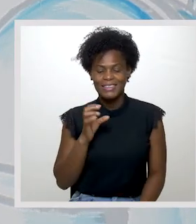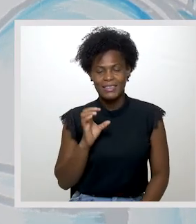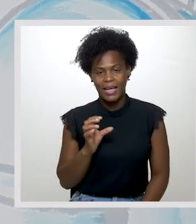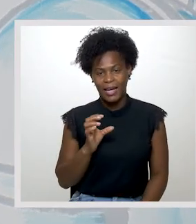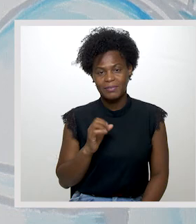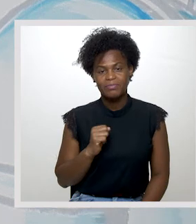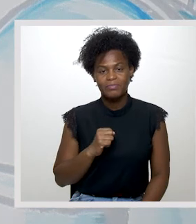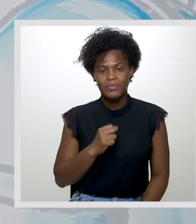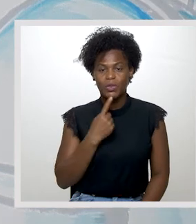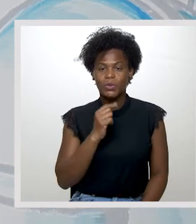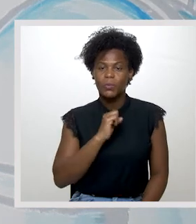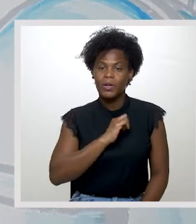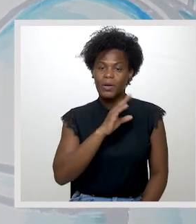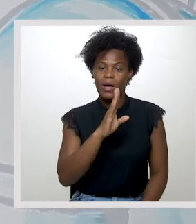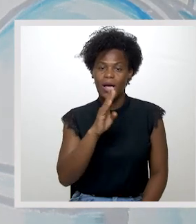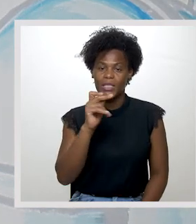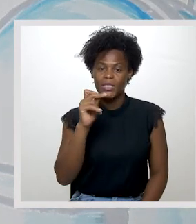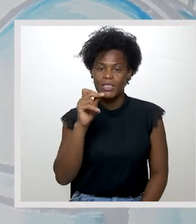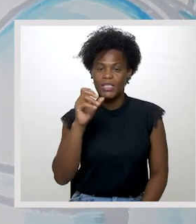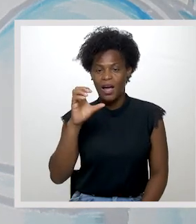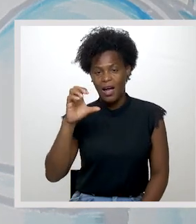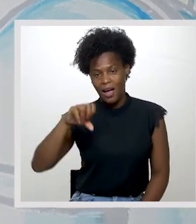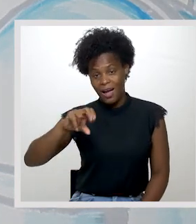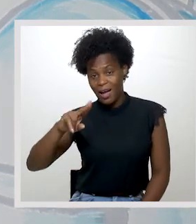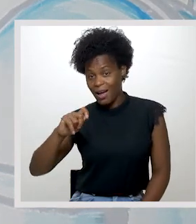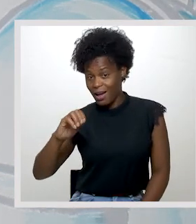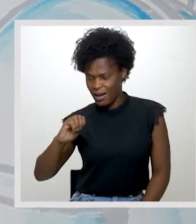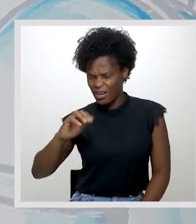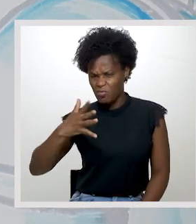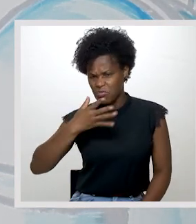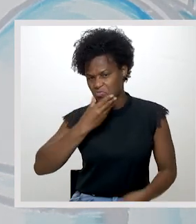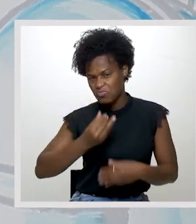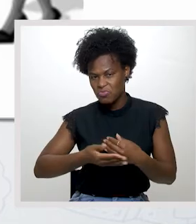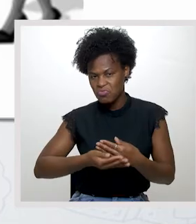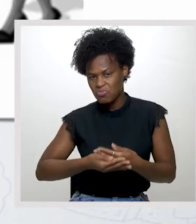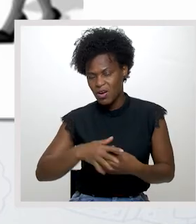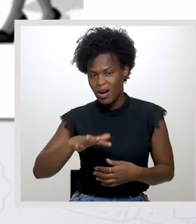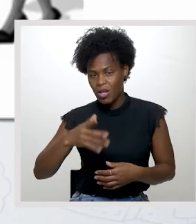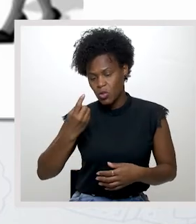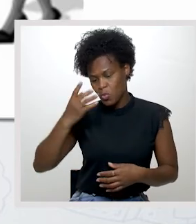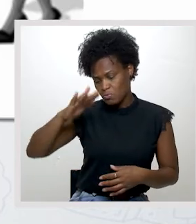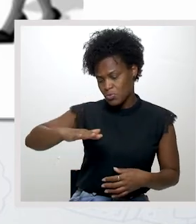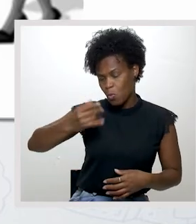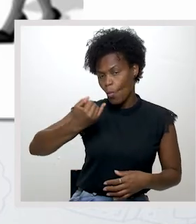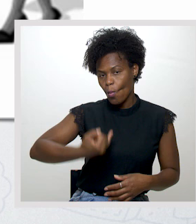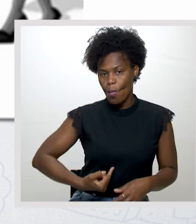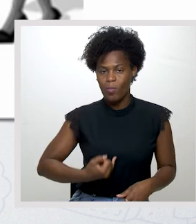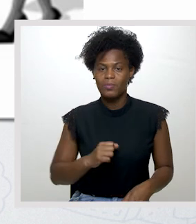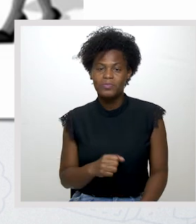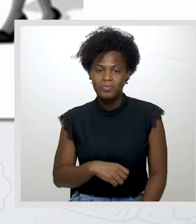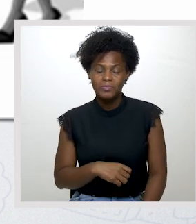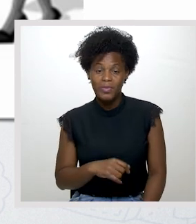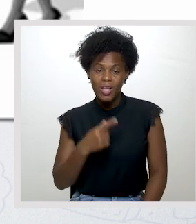C. Je m'appelle Jacques. Je suis un peu âgé. Je suis petit et